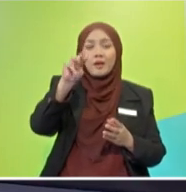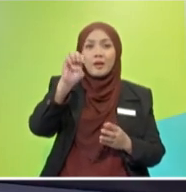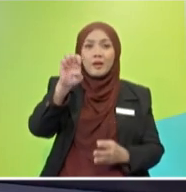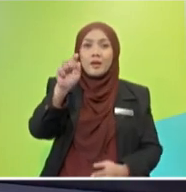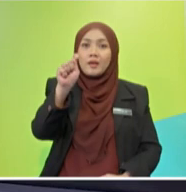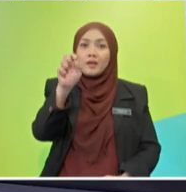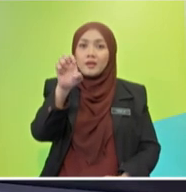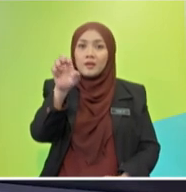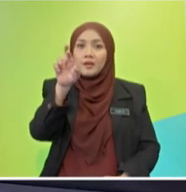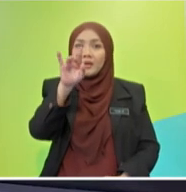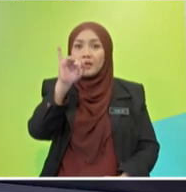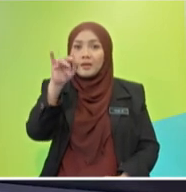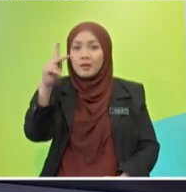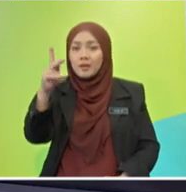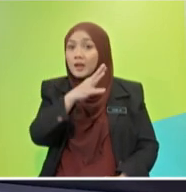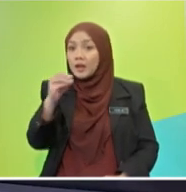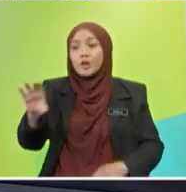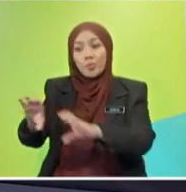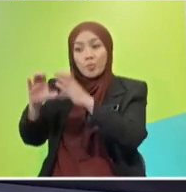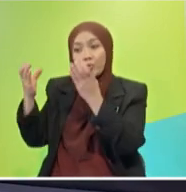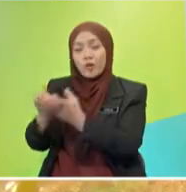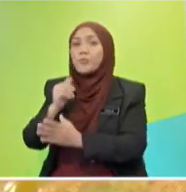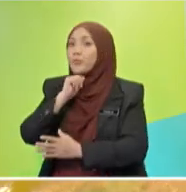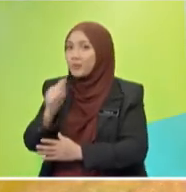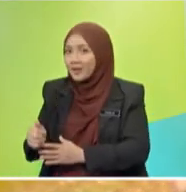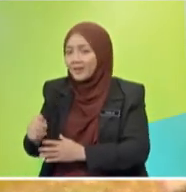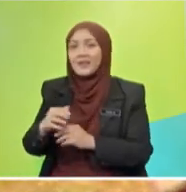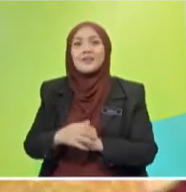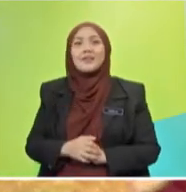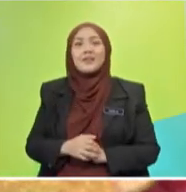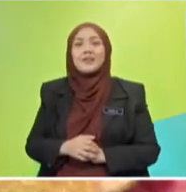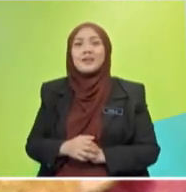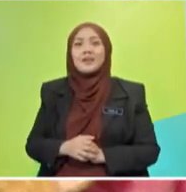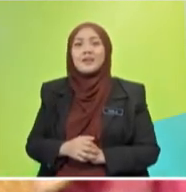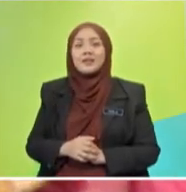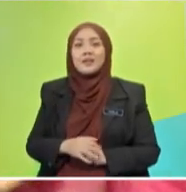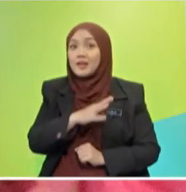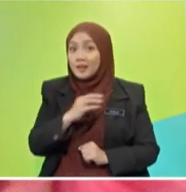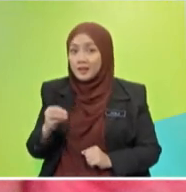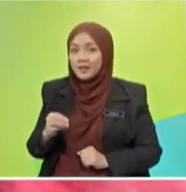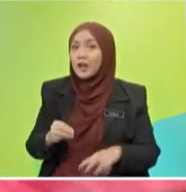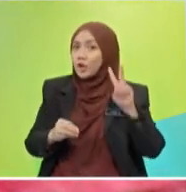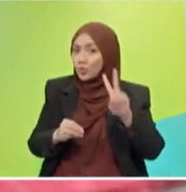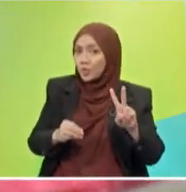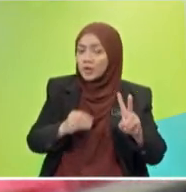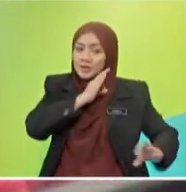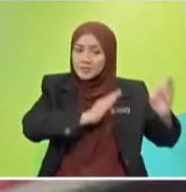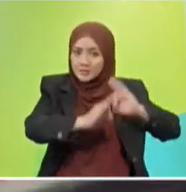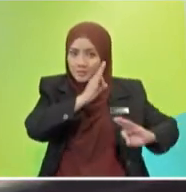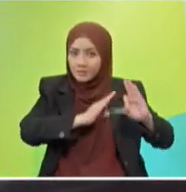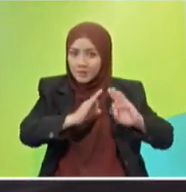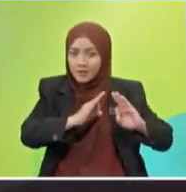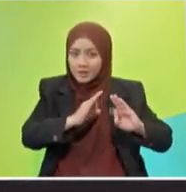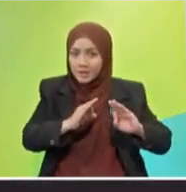kuemetri cukup aja juga ya dua sifat indikator kematangan HC